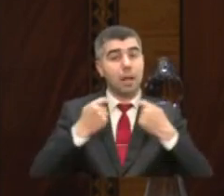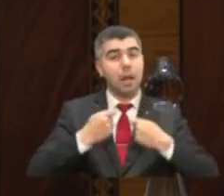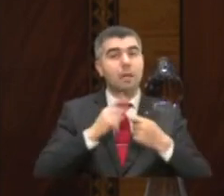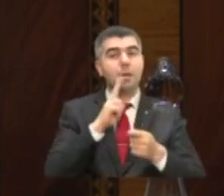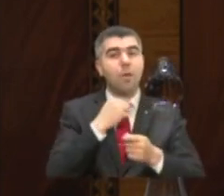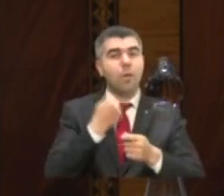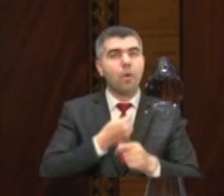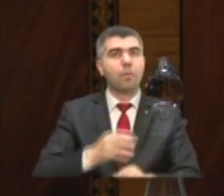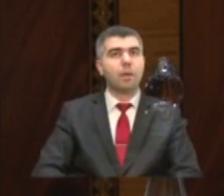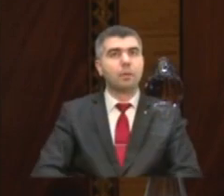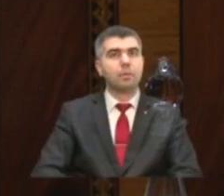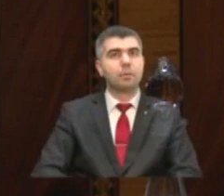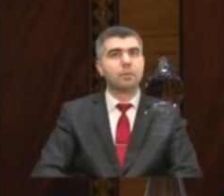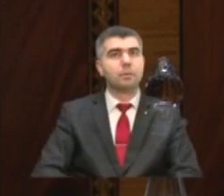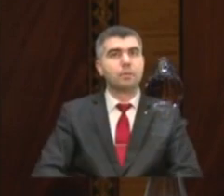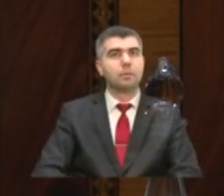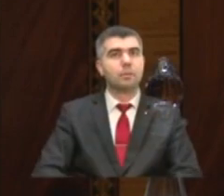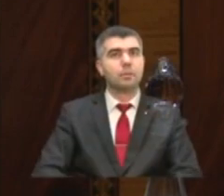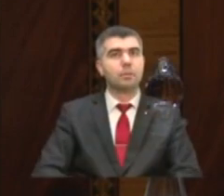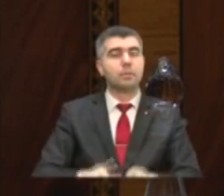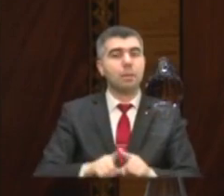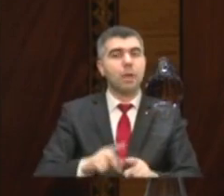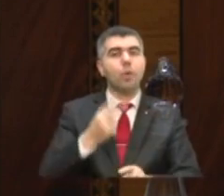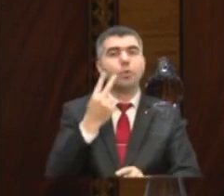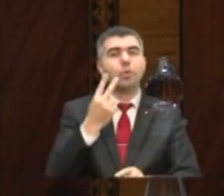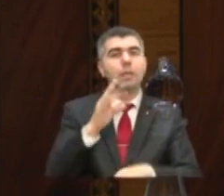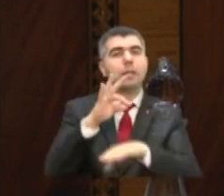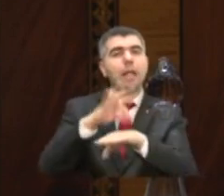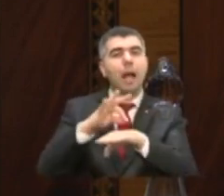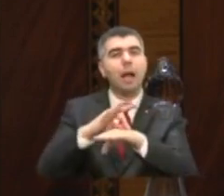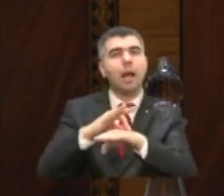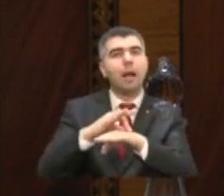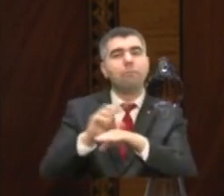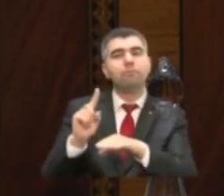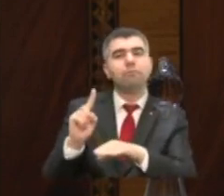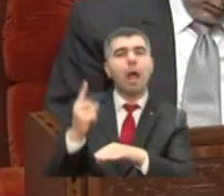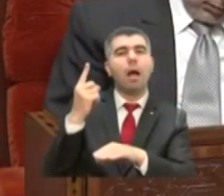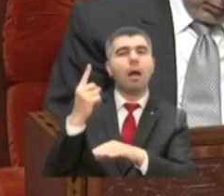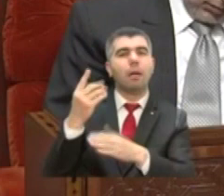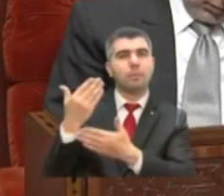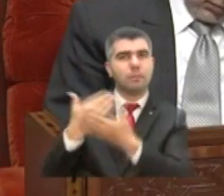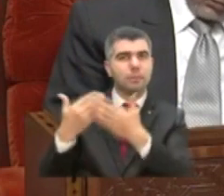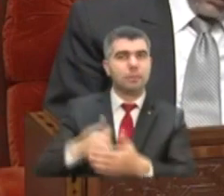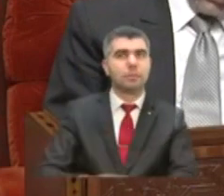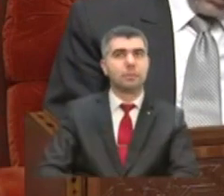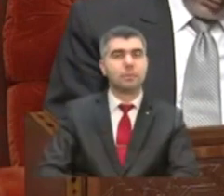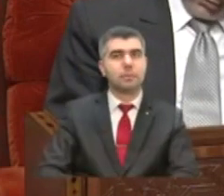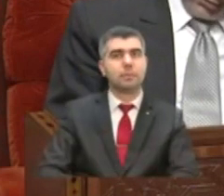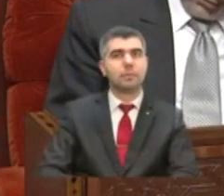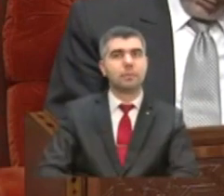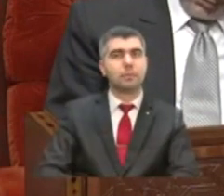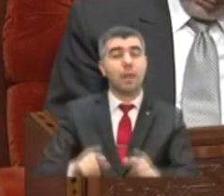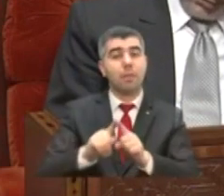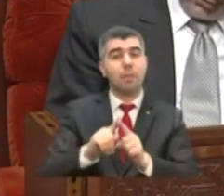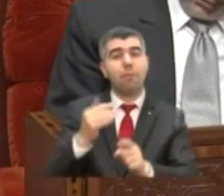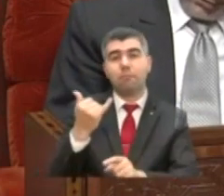الحكومة، مرة كتكون عندنا جوج دقائق باش نتكلم معكم. كنظن بأن أهم